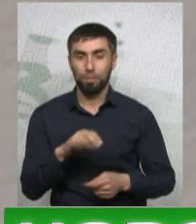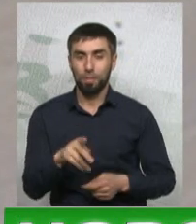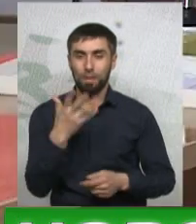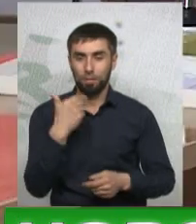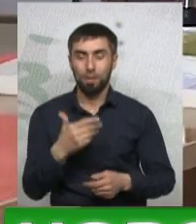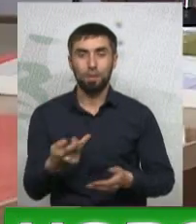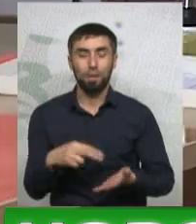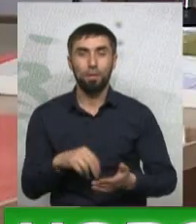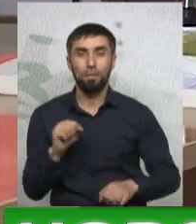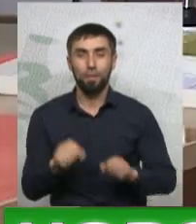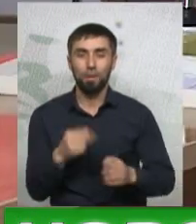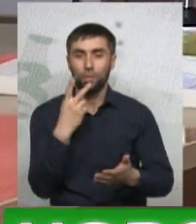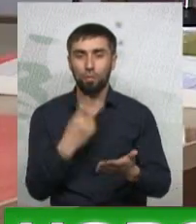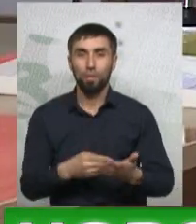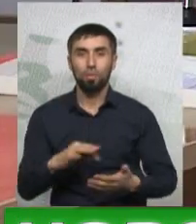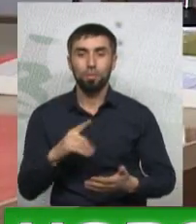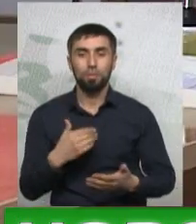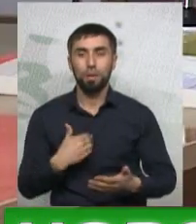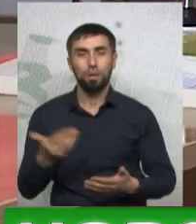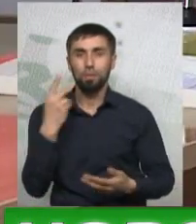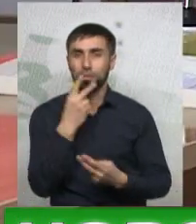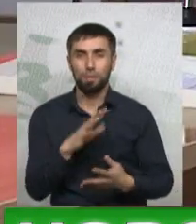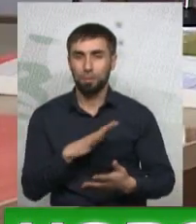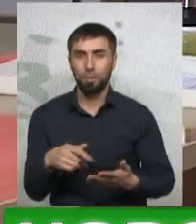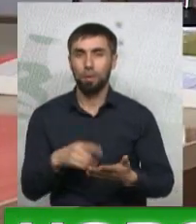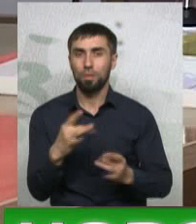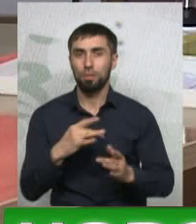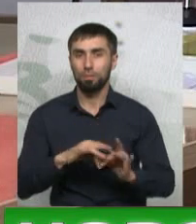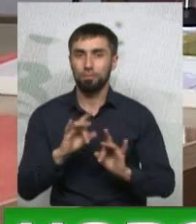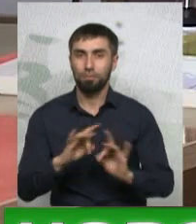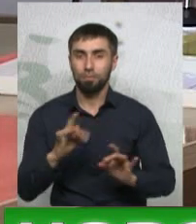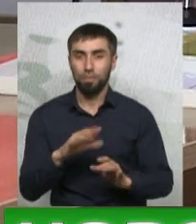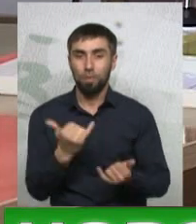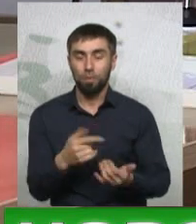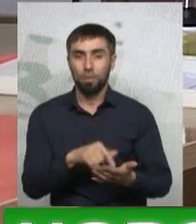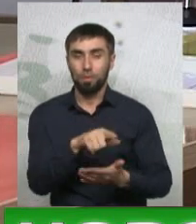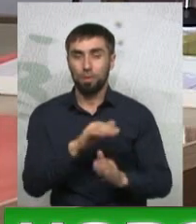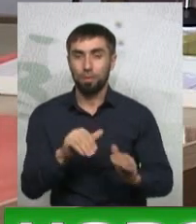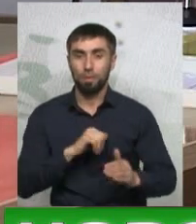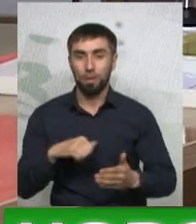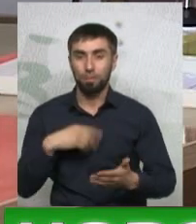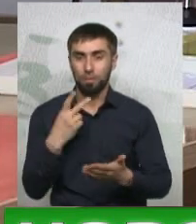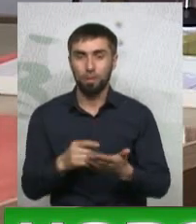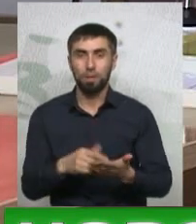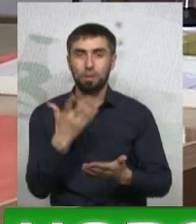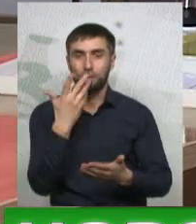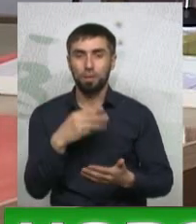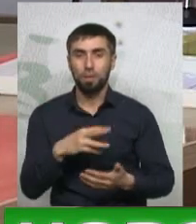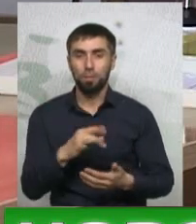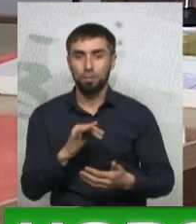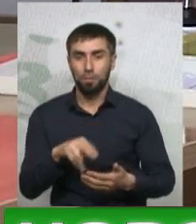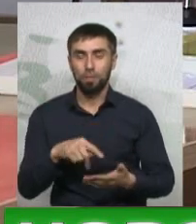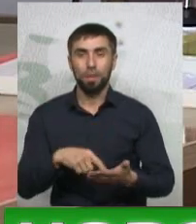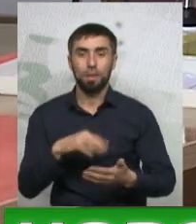возможным увидеть то, что мы до этого не могли, как говорится, видеть. Вплоть до наши цифровые микроскопы